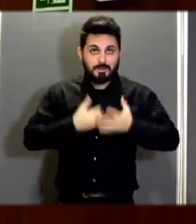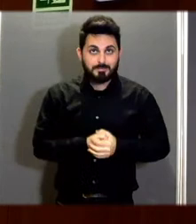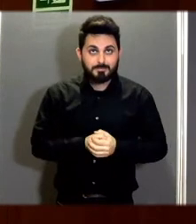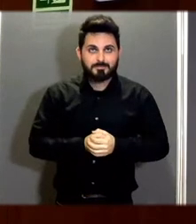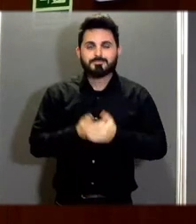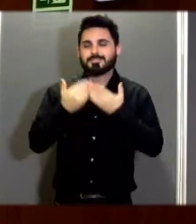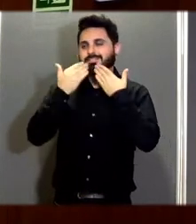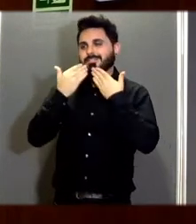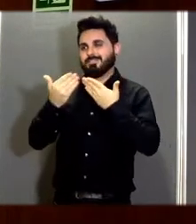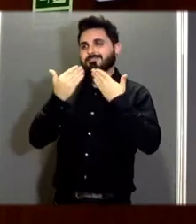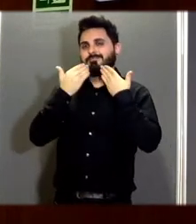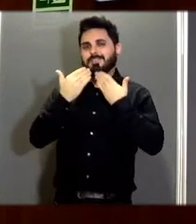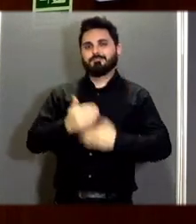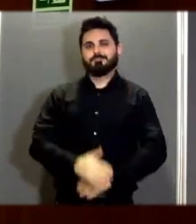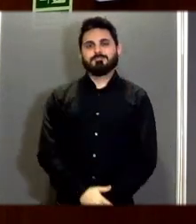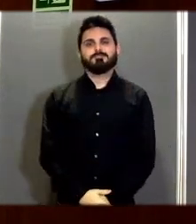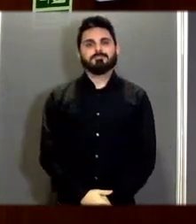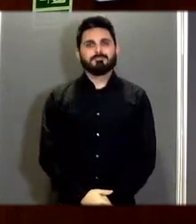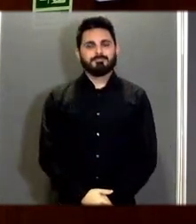gràcies.